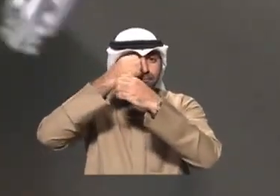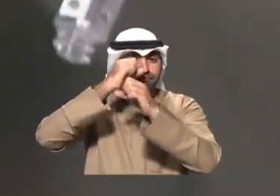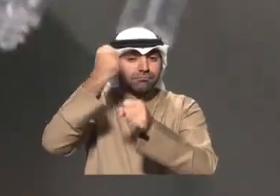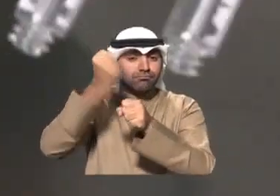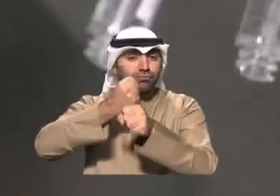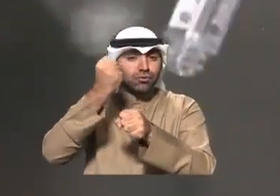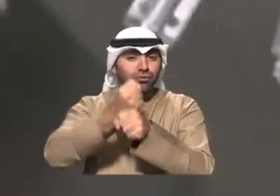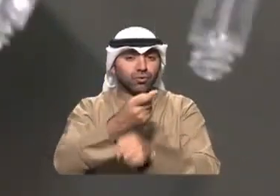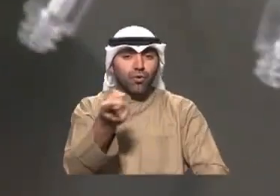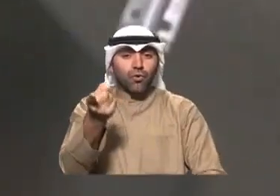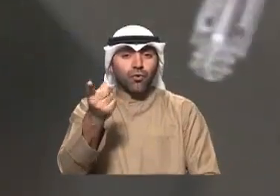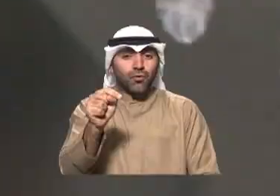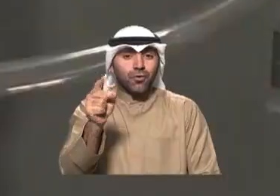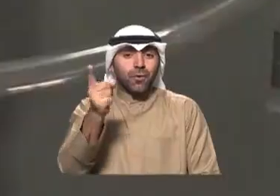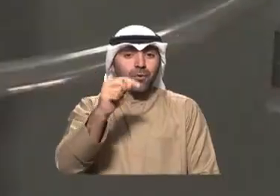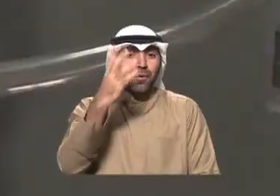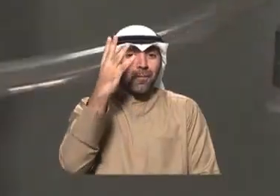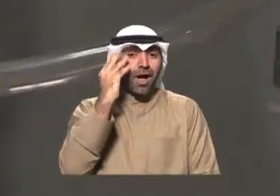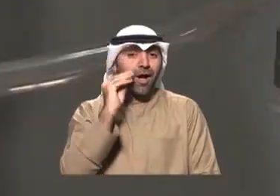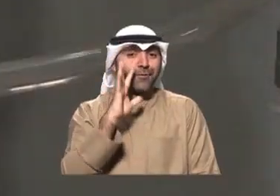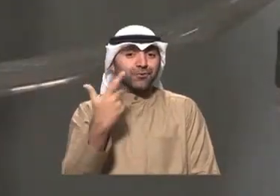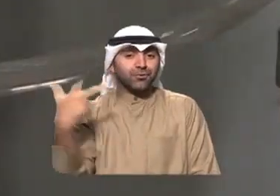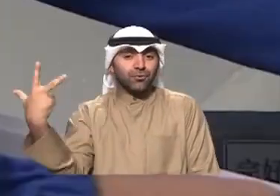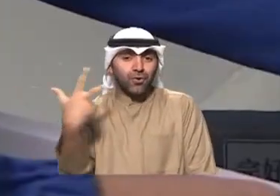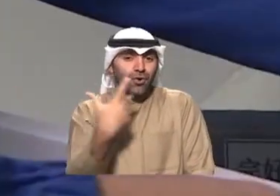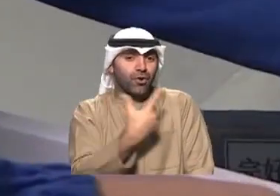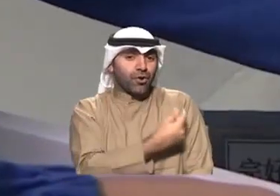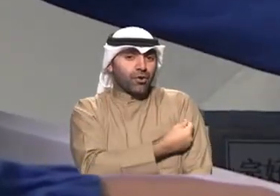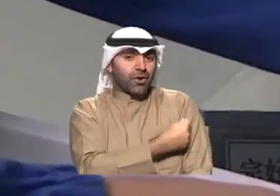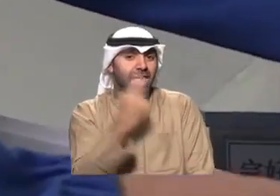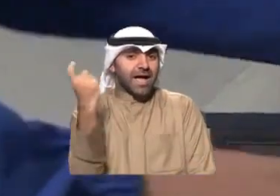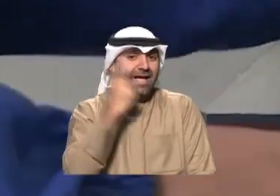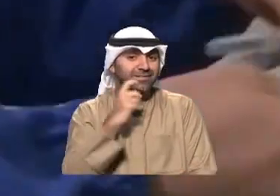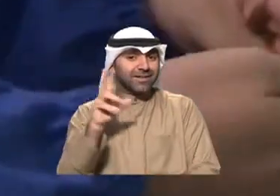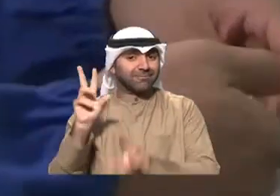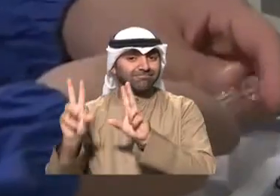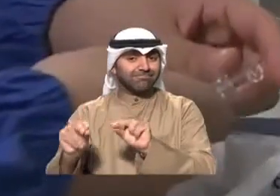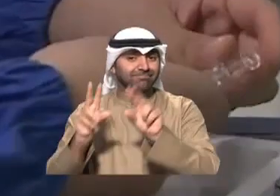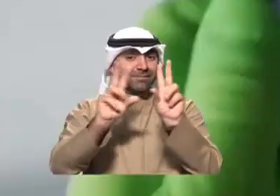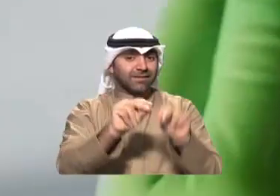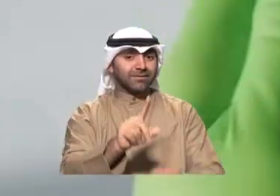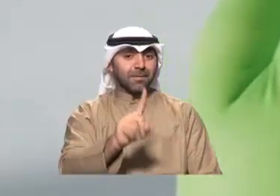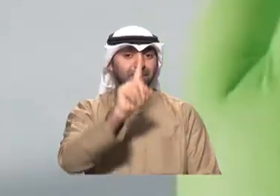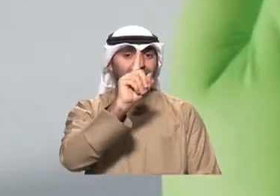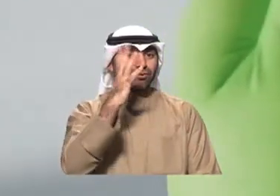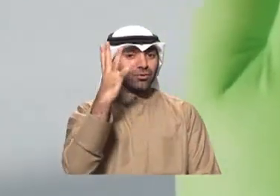حاليا أن السلالة الجديدة لا تؤثر أبدا على